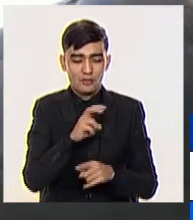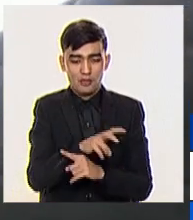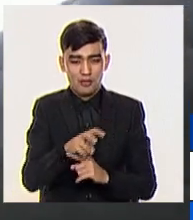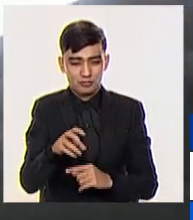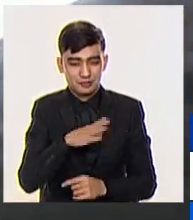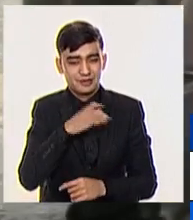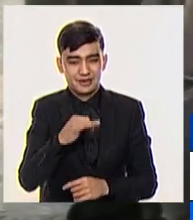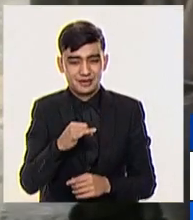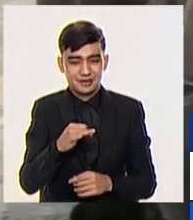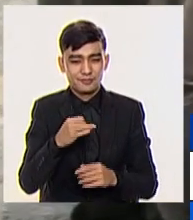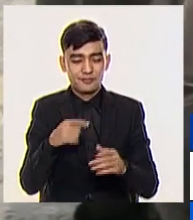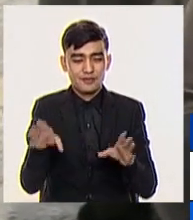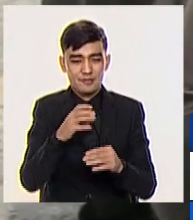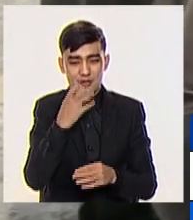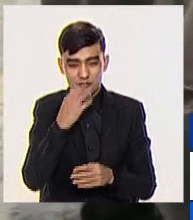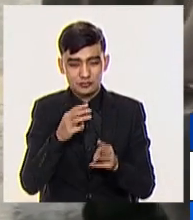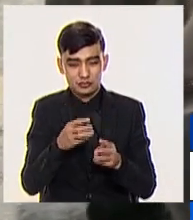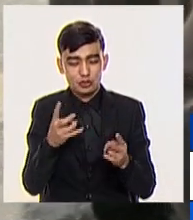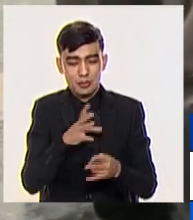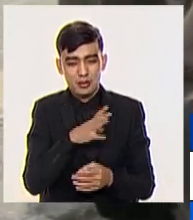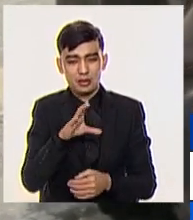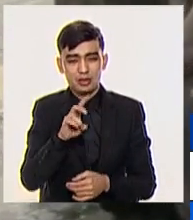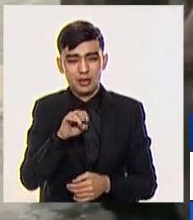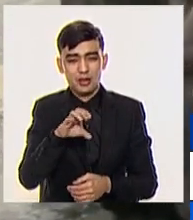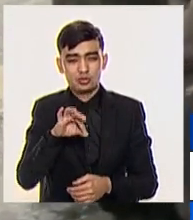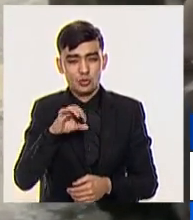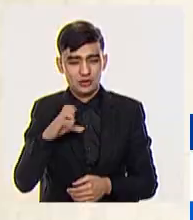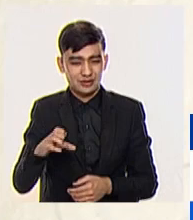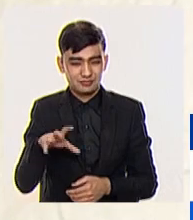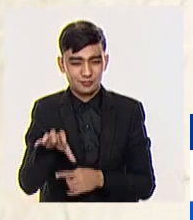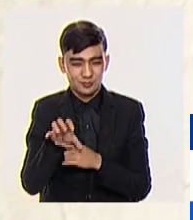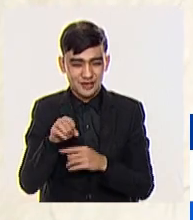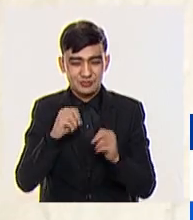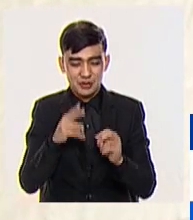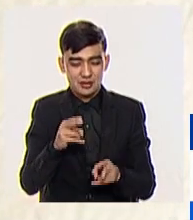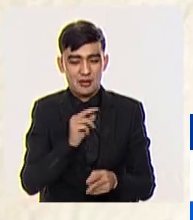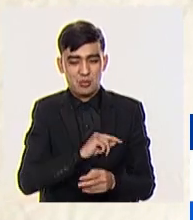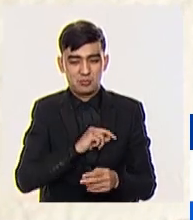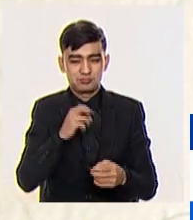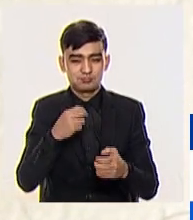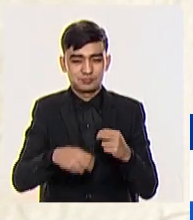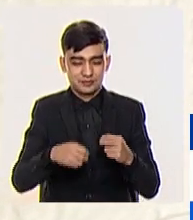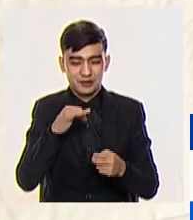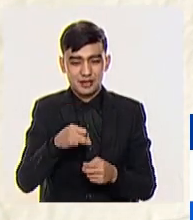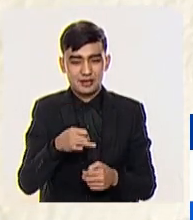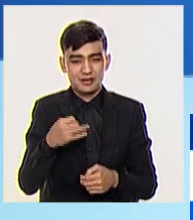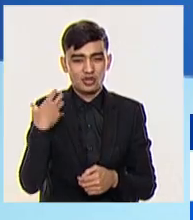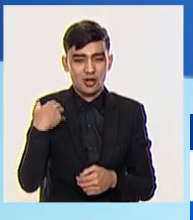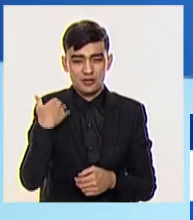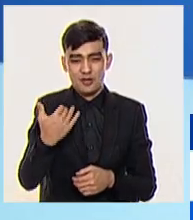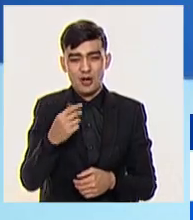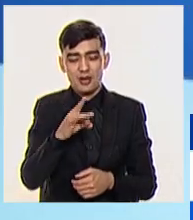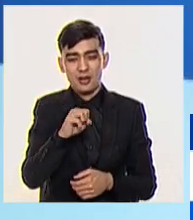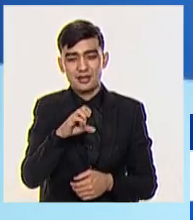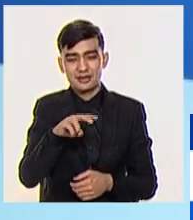қазандықтан келген жылуды пәтерлерге жеткізетін насос істен шыққан. Ал қаланың жылуға жауапты жылу коммун энерго мекемесінің басшысы